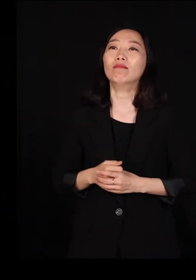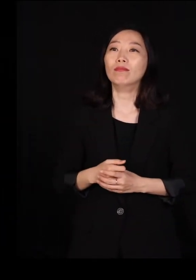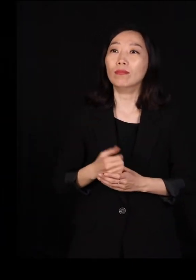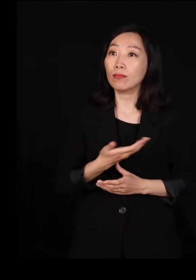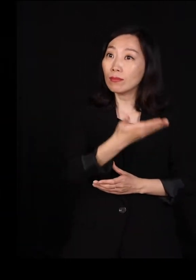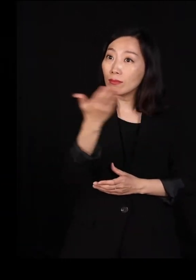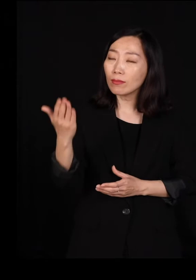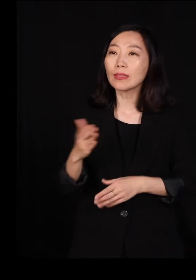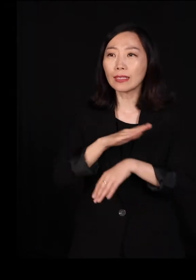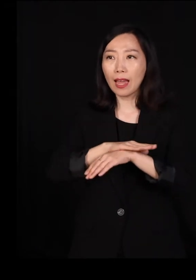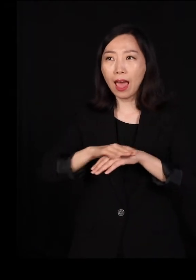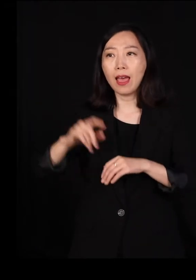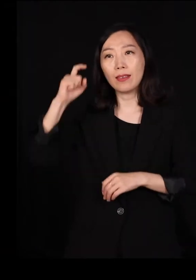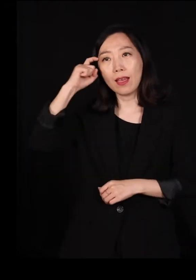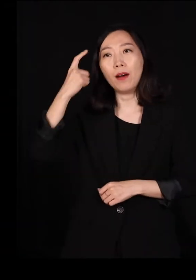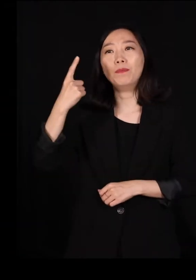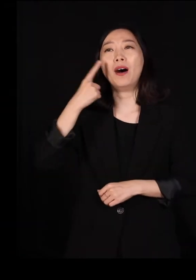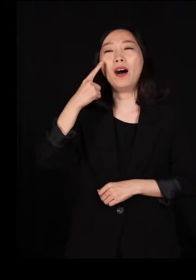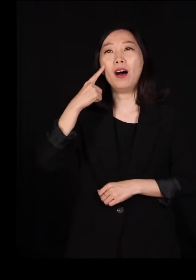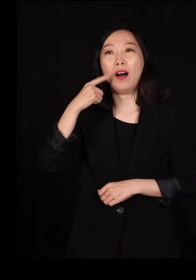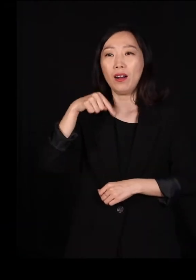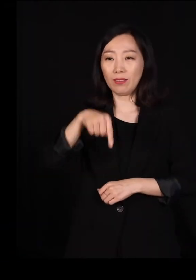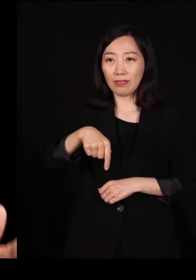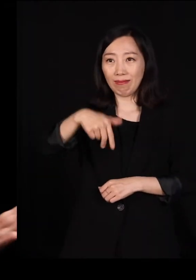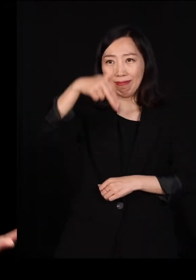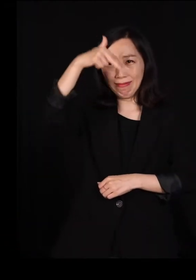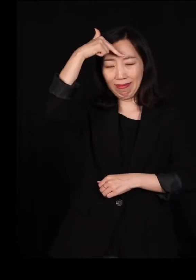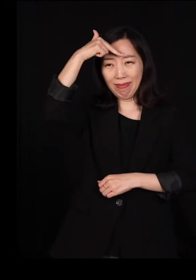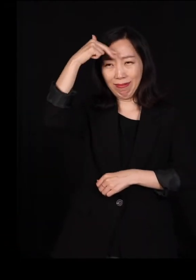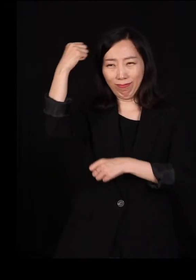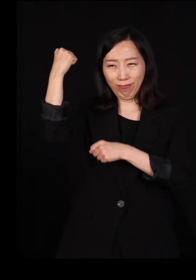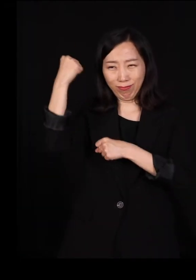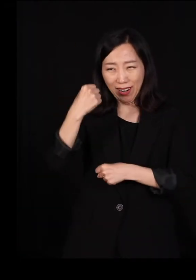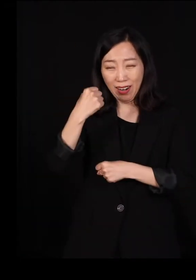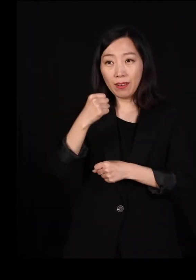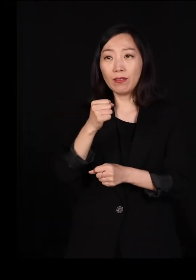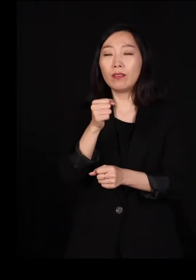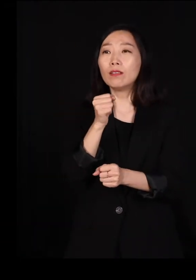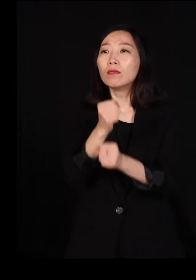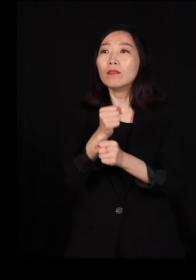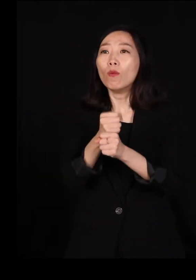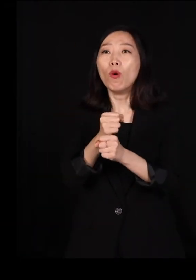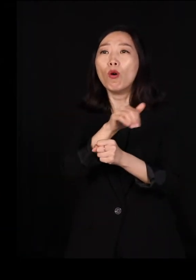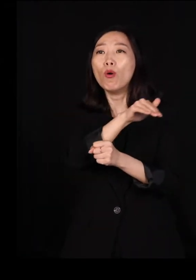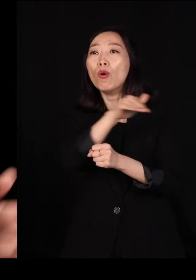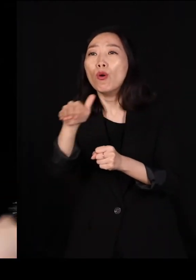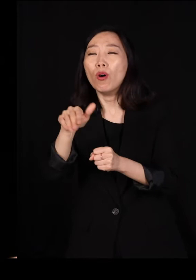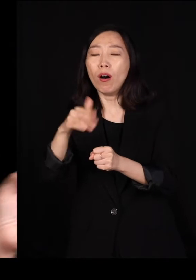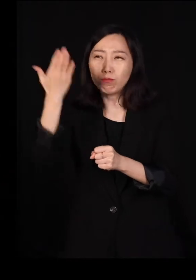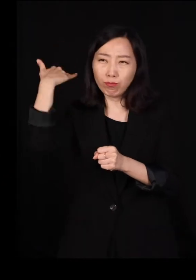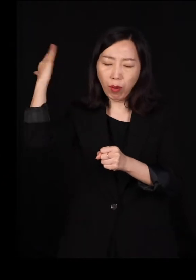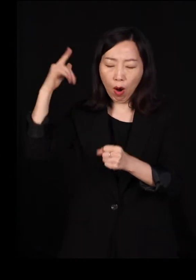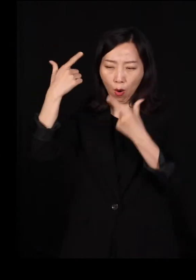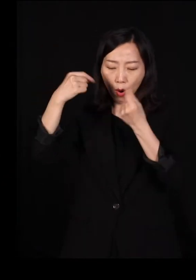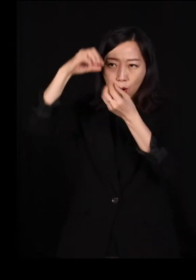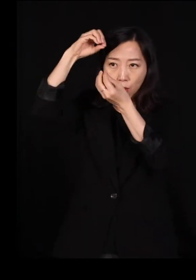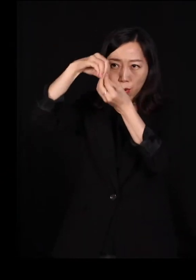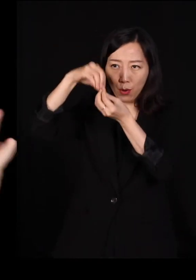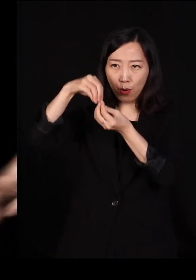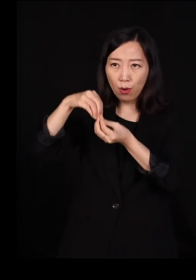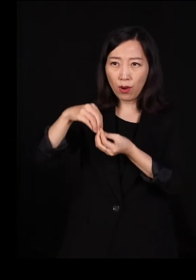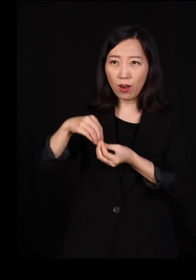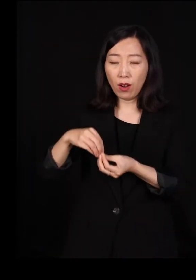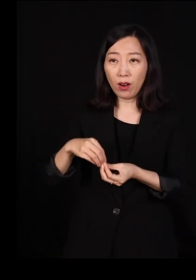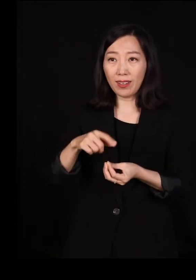잘 생각을 해보시면 이 박스가 만들어지는 그 근본적인 공식이라는 게 그게 전례에서 나오는 거잖아요.